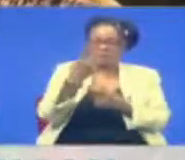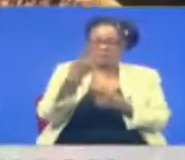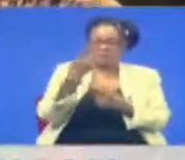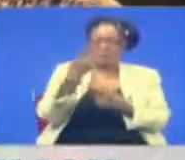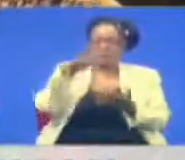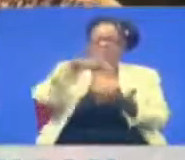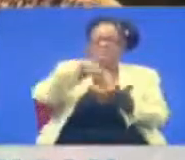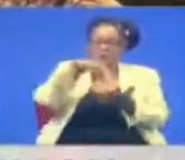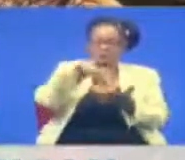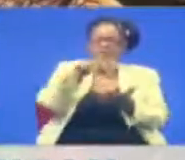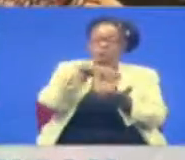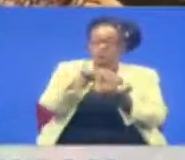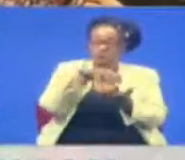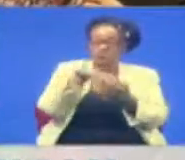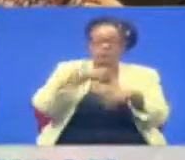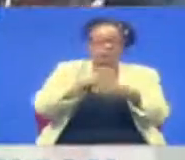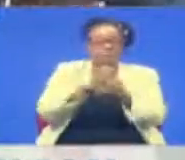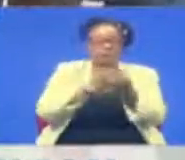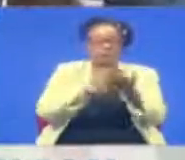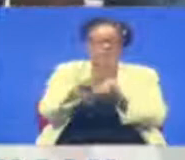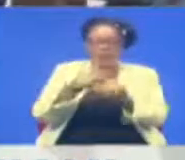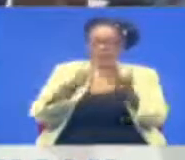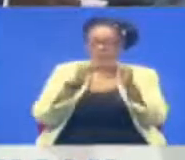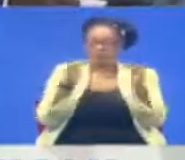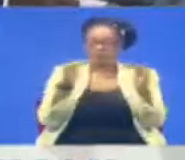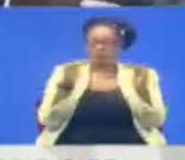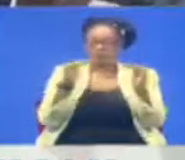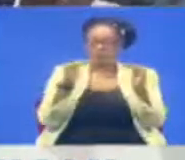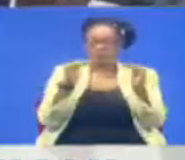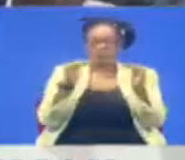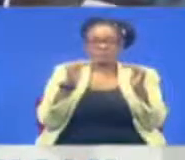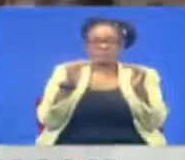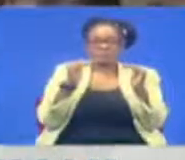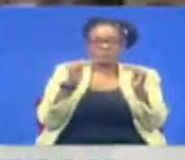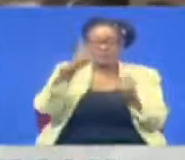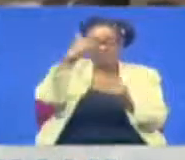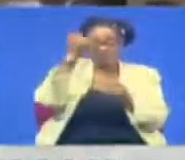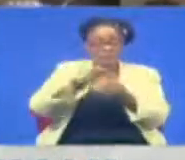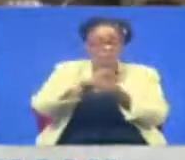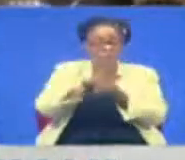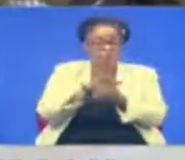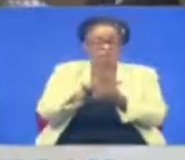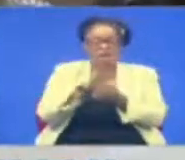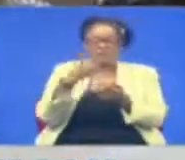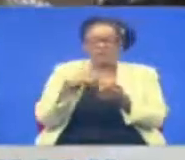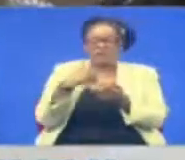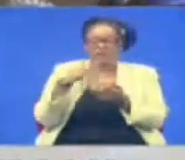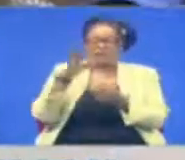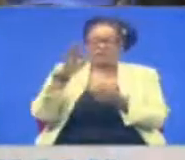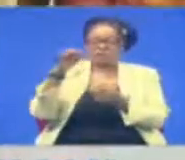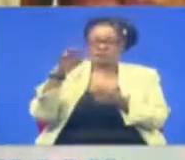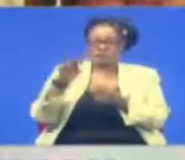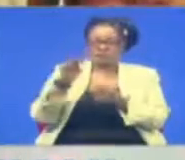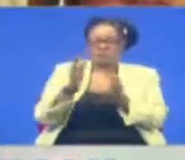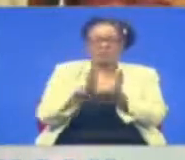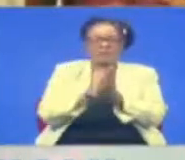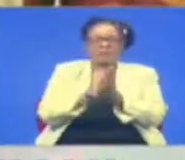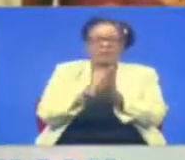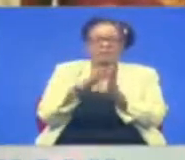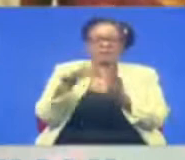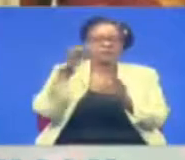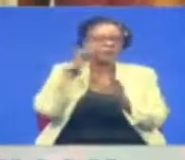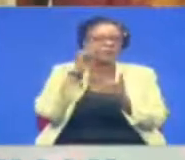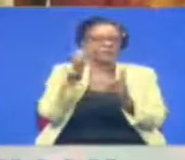kuhakikisha kuna usawa wa uwakilishaji. Kutokana na janga la corona, visa vingi vya ukeketaji na dhulma za kijinsia viliripotiwa